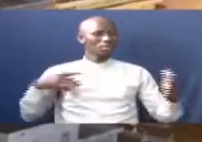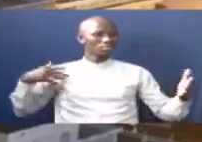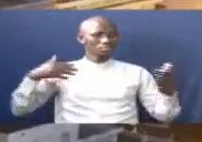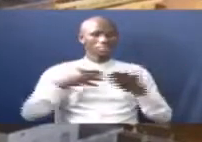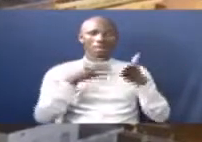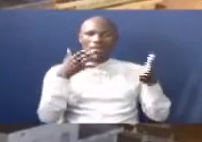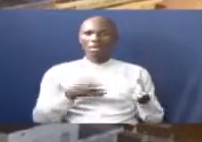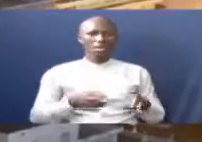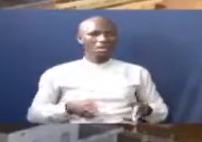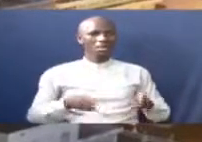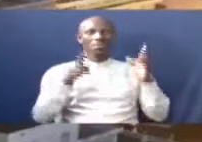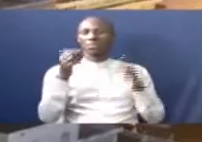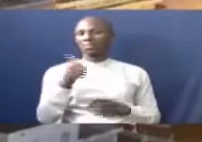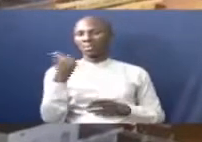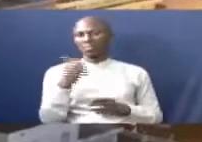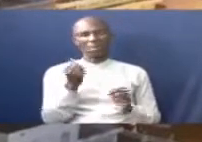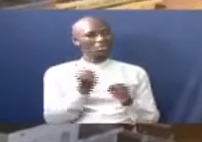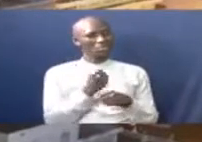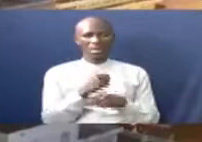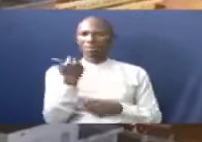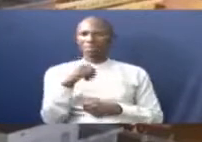tayari usu o ya bikia kwiki walami.